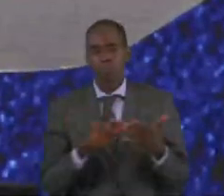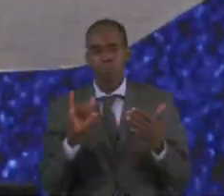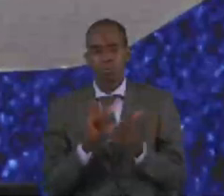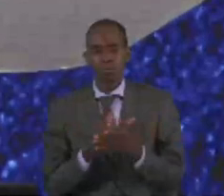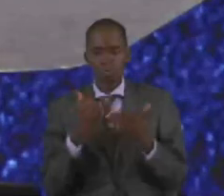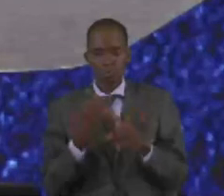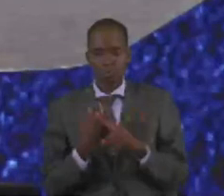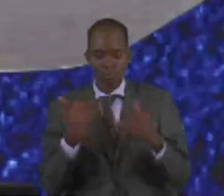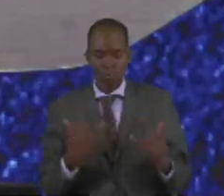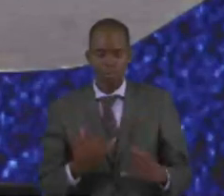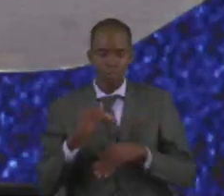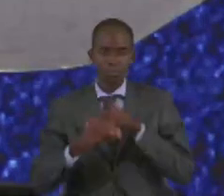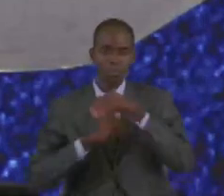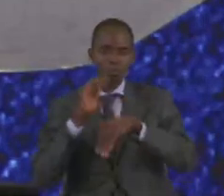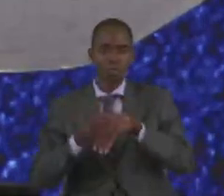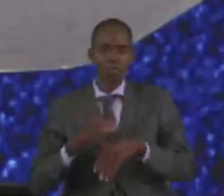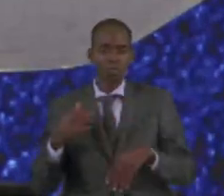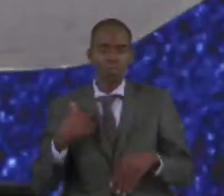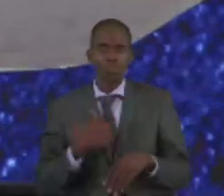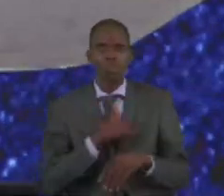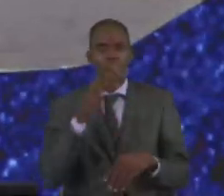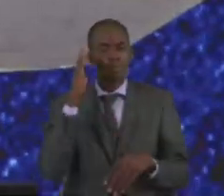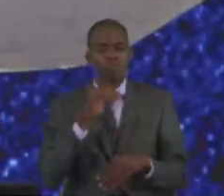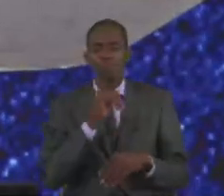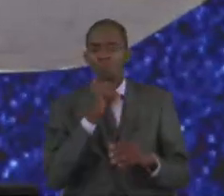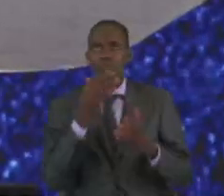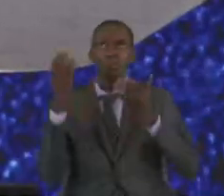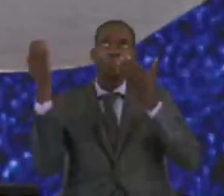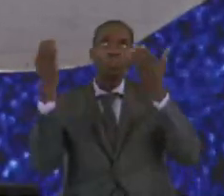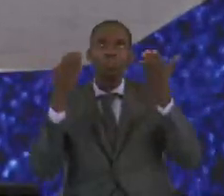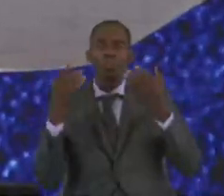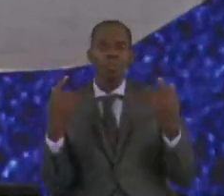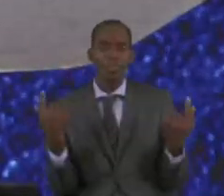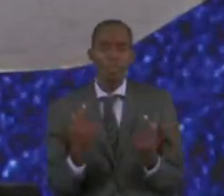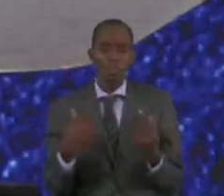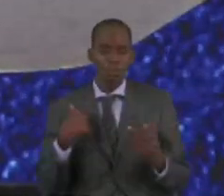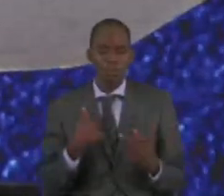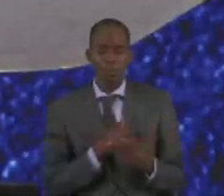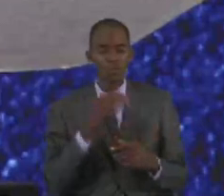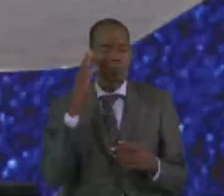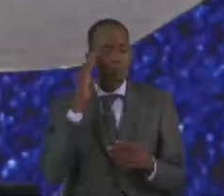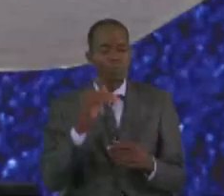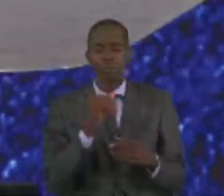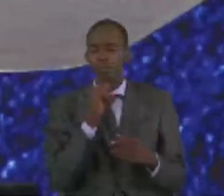pour que nous ne soyons plus esclaves du péché.